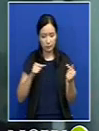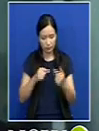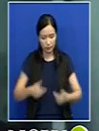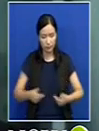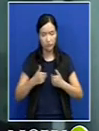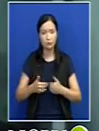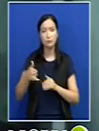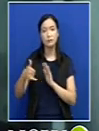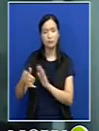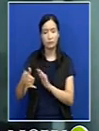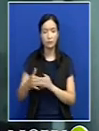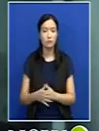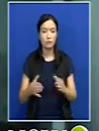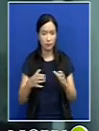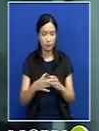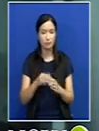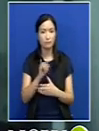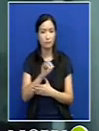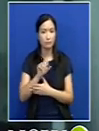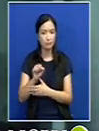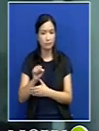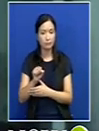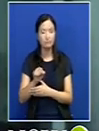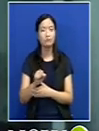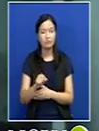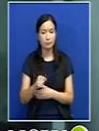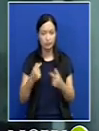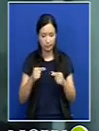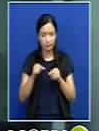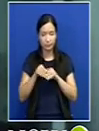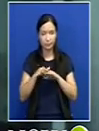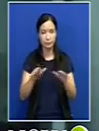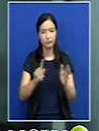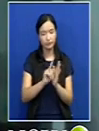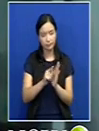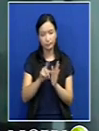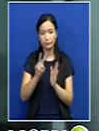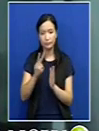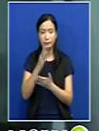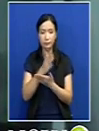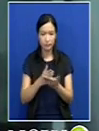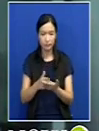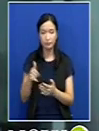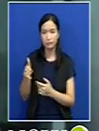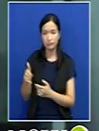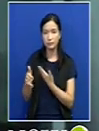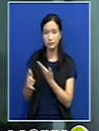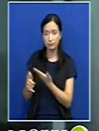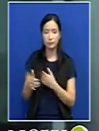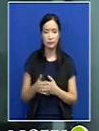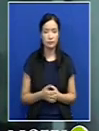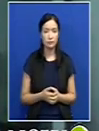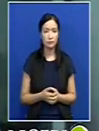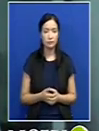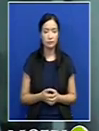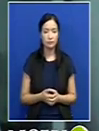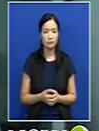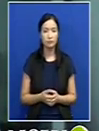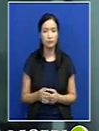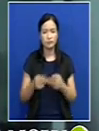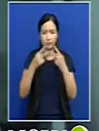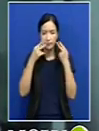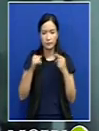สำนักข่าวอามักของกลุ่มรัฐอิสลามหรือ IS เผยแพร่คลิปความยาว2นาทีครึ่งของนายอับเดลมาลิกนาบีเปอร์ติชองหนึ่ง